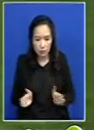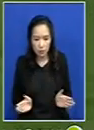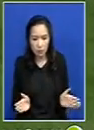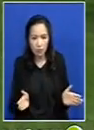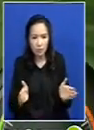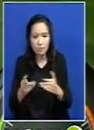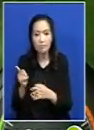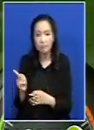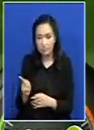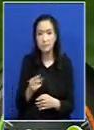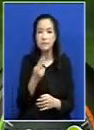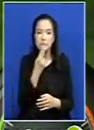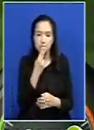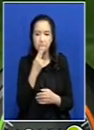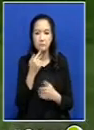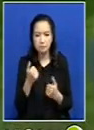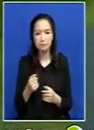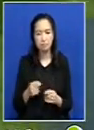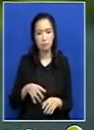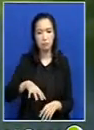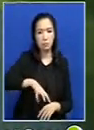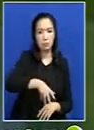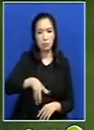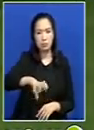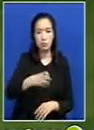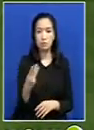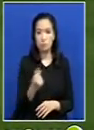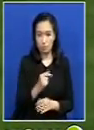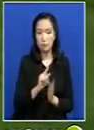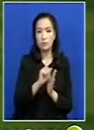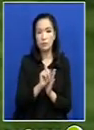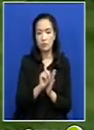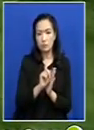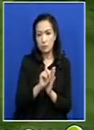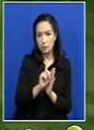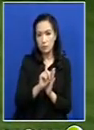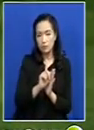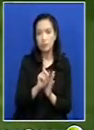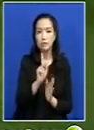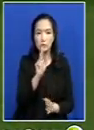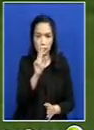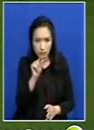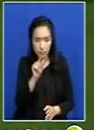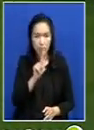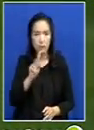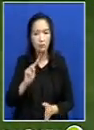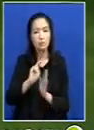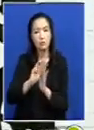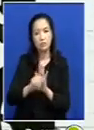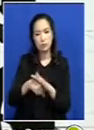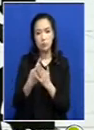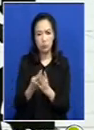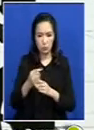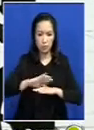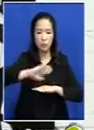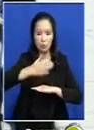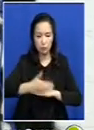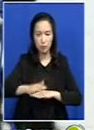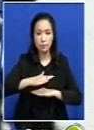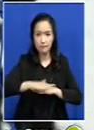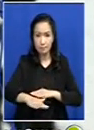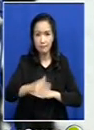อรี่เคลื่อนที่ได้รอบทิศทางมีความเร็วสูงสุด20กิโลเมตรต่อชั่วโมงในพื้นผิวเรียบและสามารถเคลื่อนที่ในพื้นผิวที่ขรุขระ